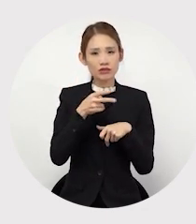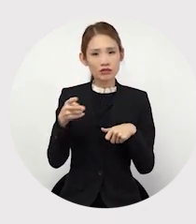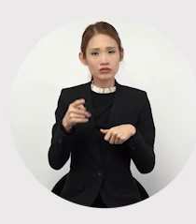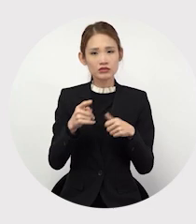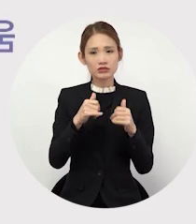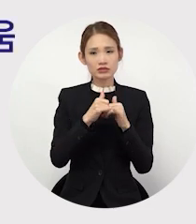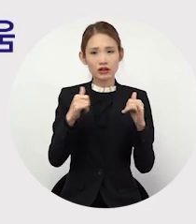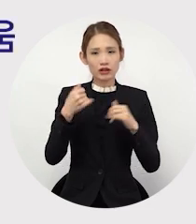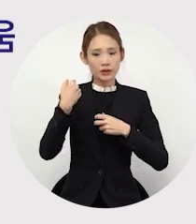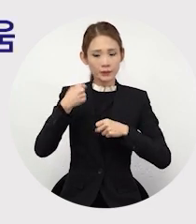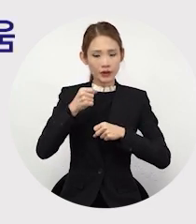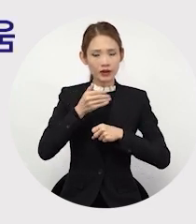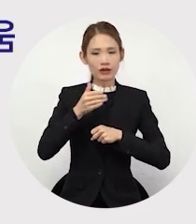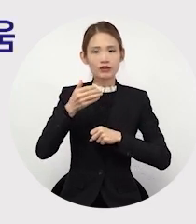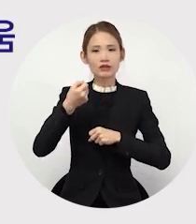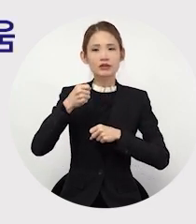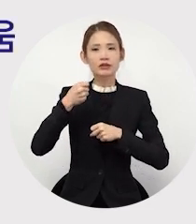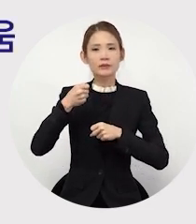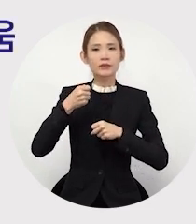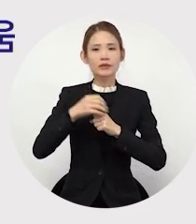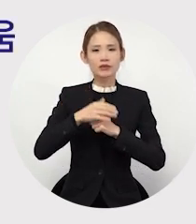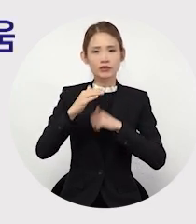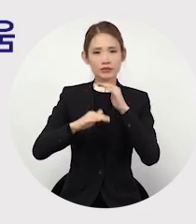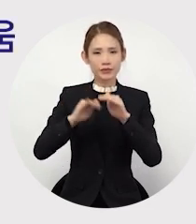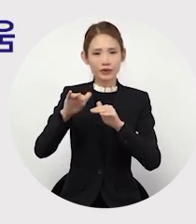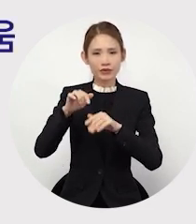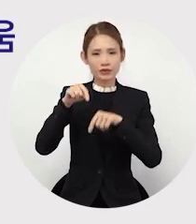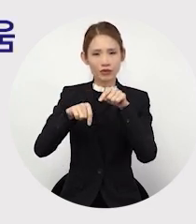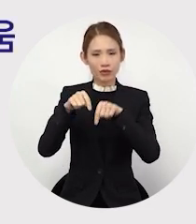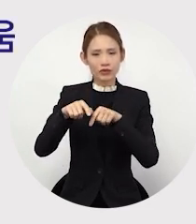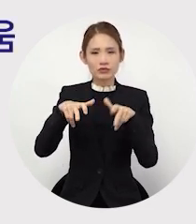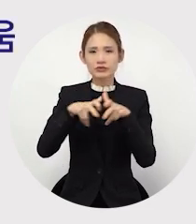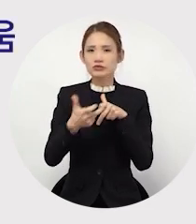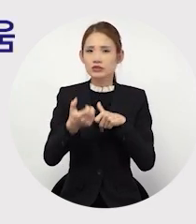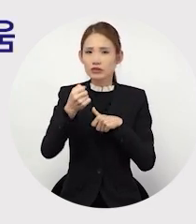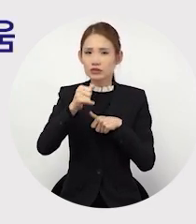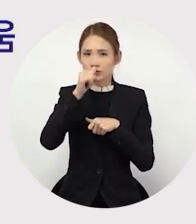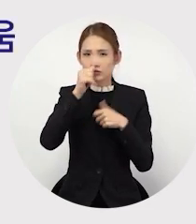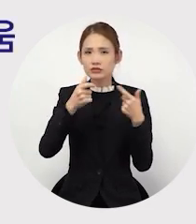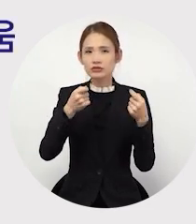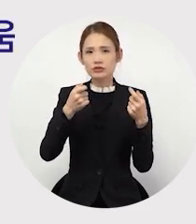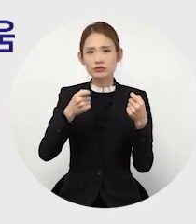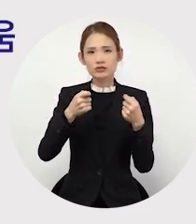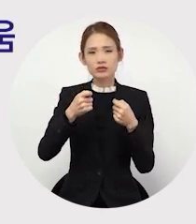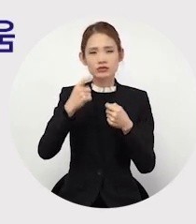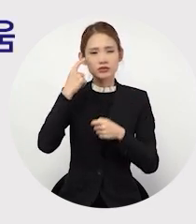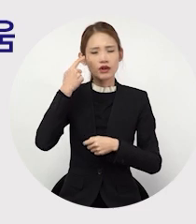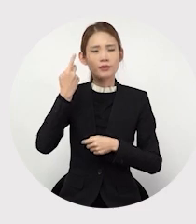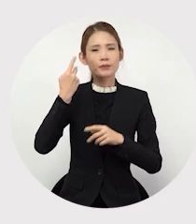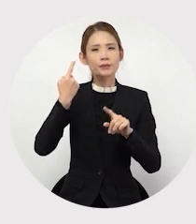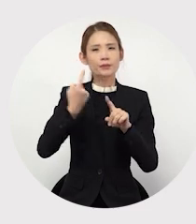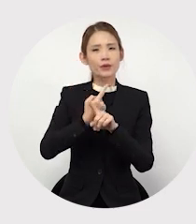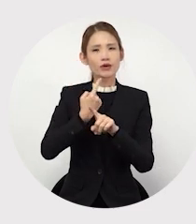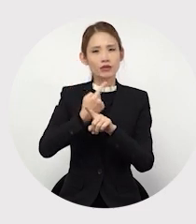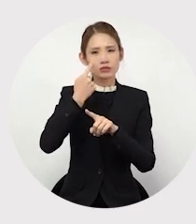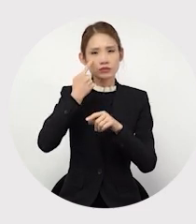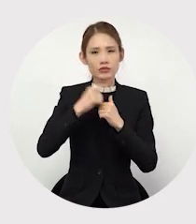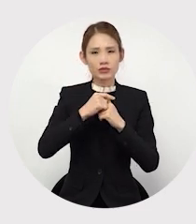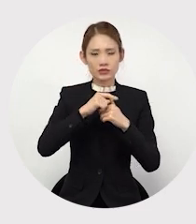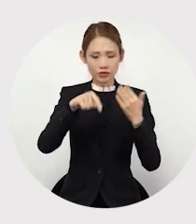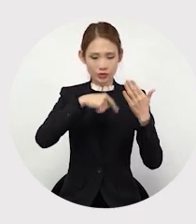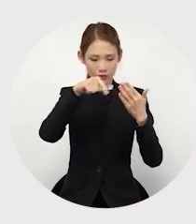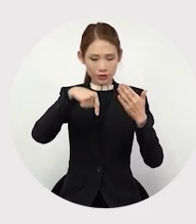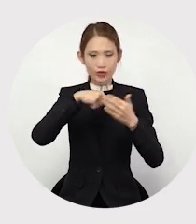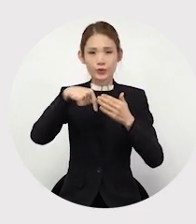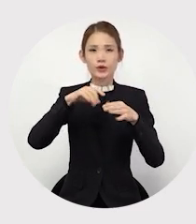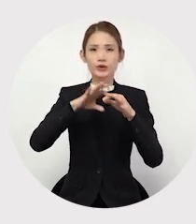아, 장애는 이 사람의 다리에 있네, 이 사람이 못 걷는 게 이게 장애네 생각을 해보실 수 있었겠지만, 오늘 저희와 함께한 이